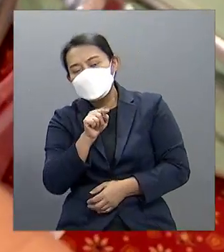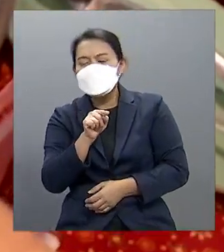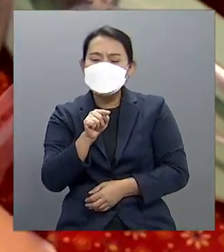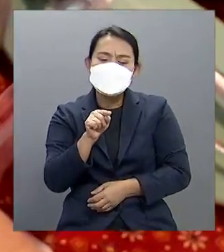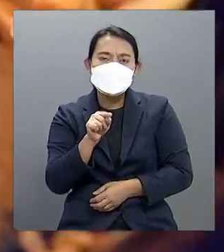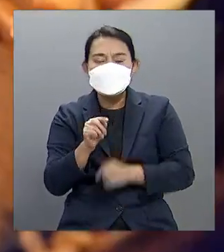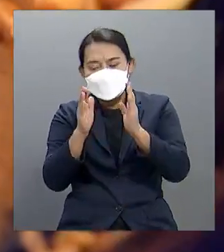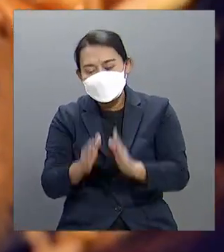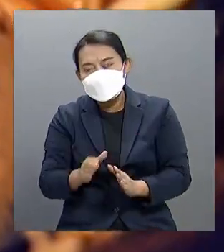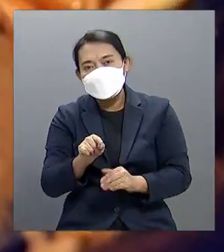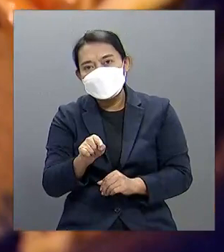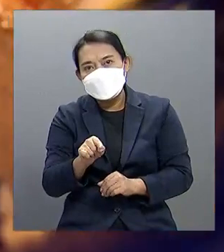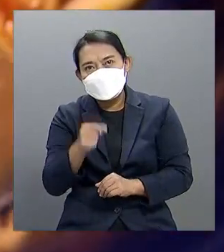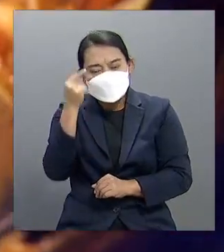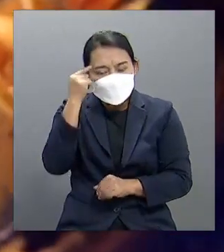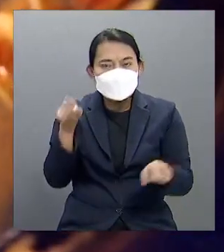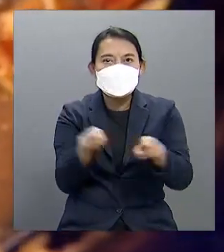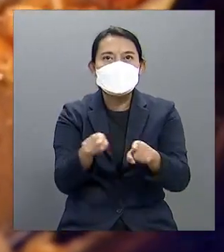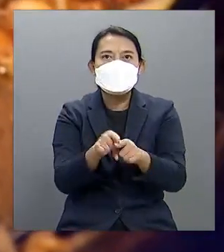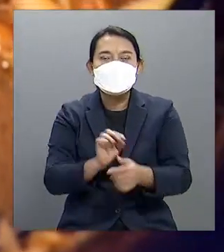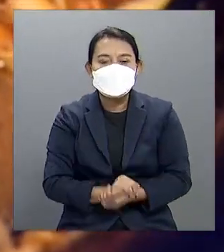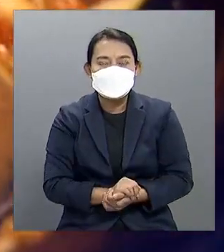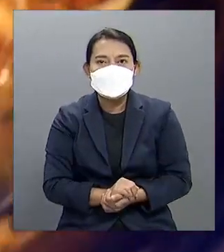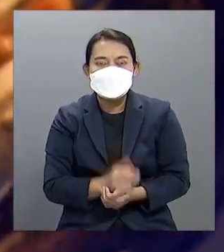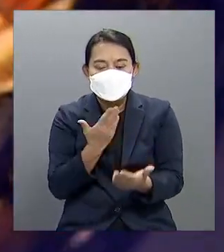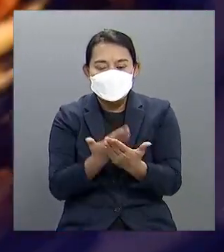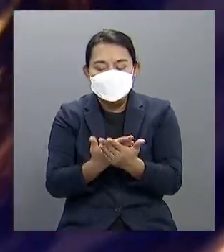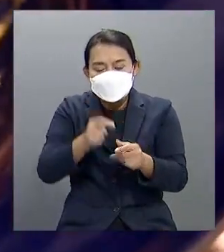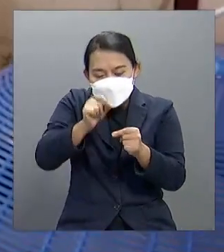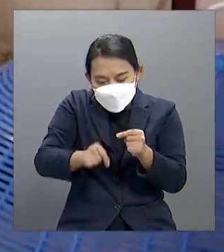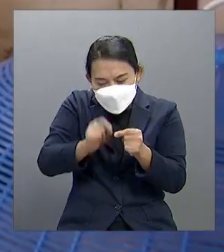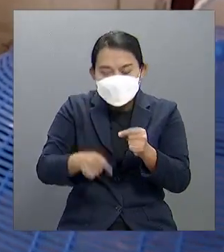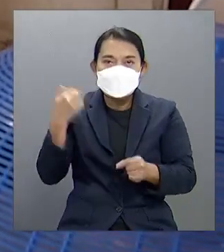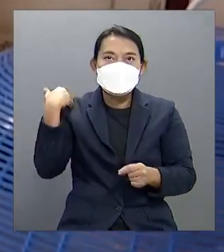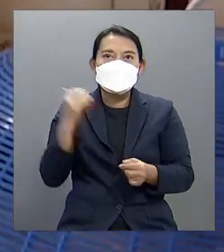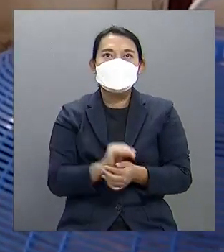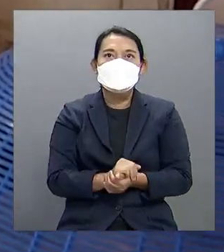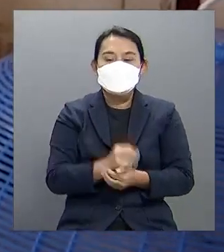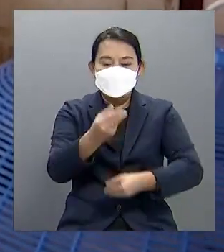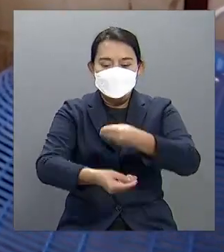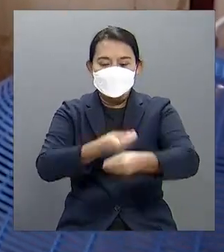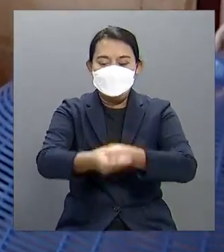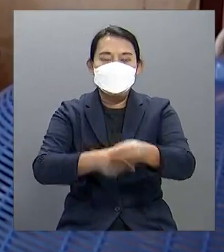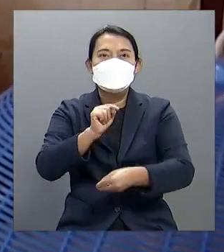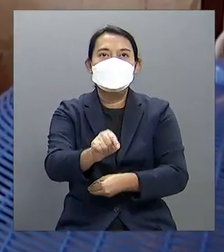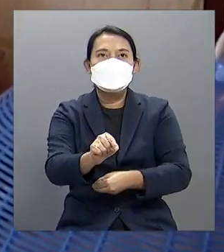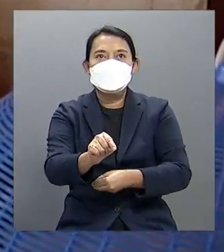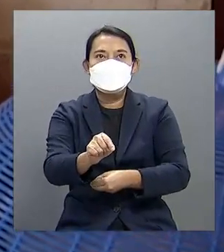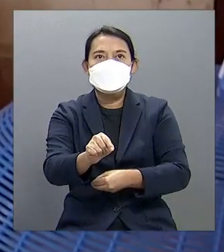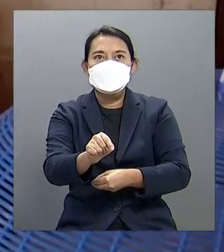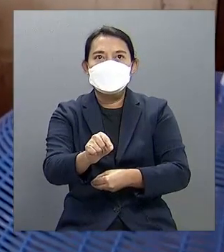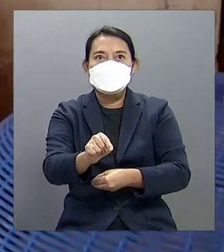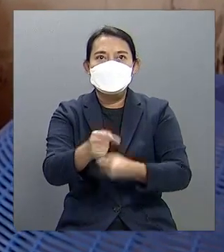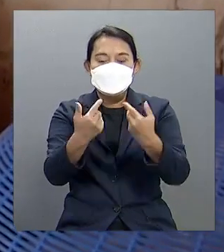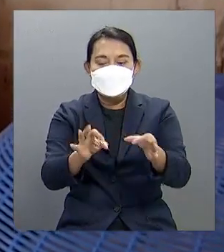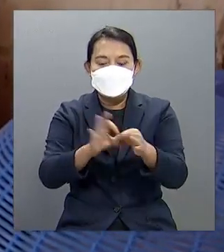เนี่ยก็น่าจะเหมือนกันนะคะก็คืออาจจะต้องประหยัดเงินมากขึ้นก็เลยงั้นจัดขายแบบบุฟเฟ่กันไปซะเลยนะคะตอบสนองความต้องการของลูกค้